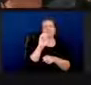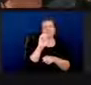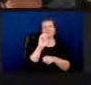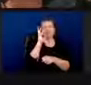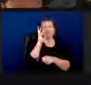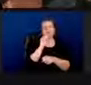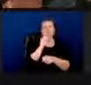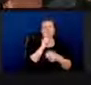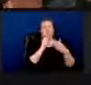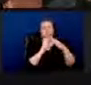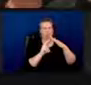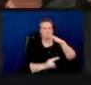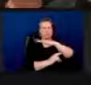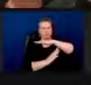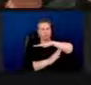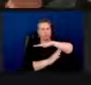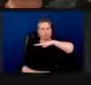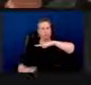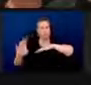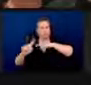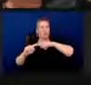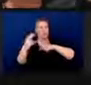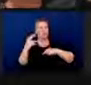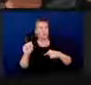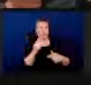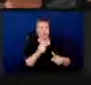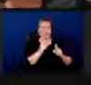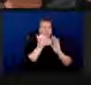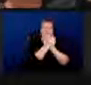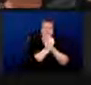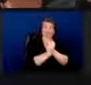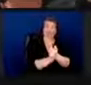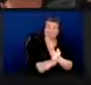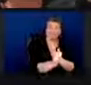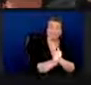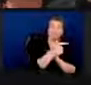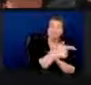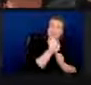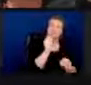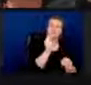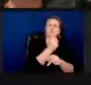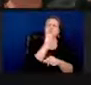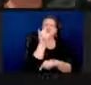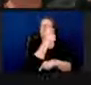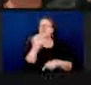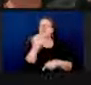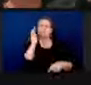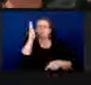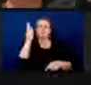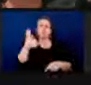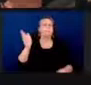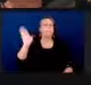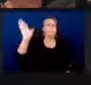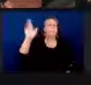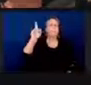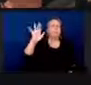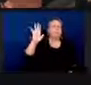وهذه مسائل مهمة للغاية. المهارات التي يكتسبونها هي مهمة